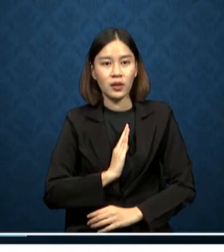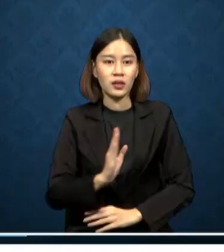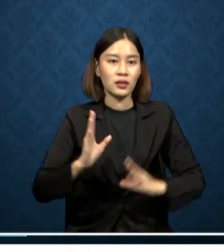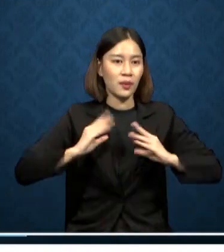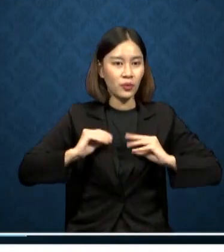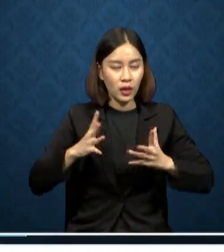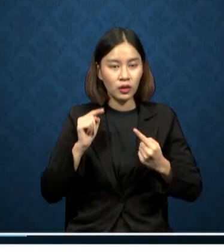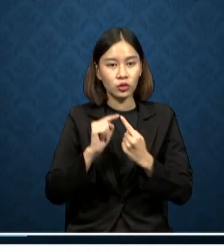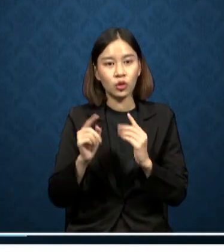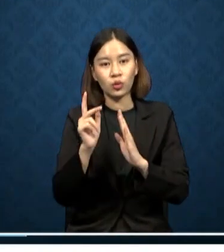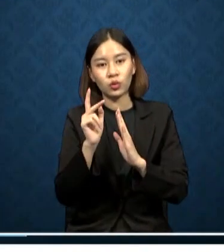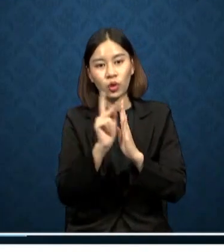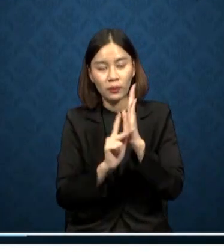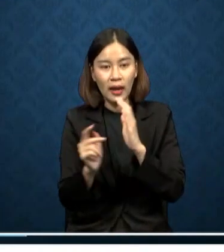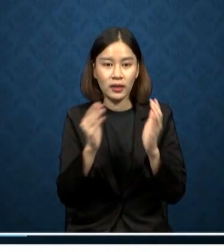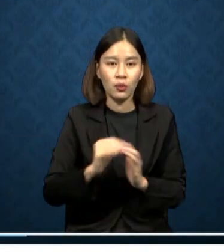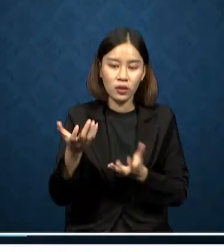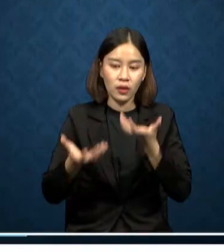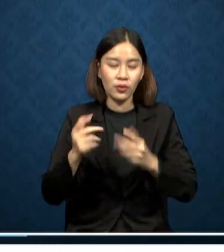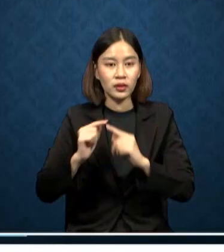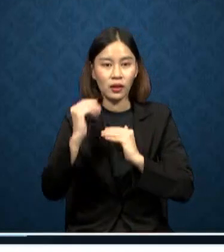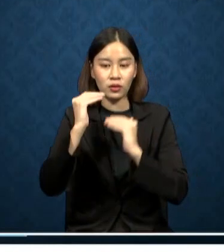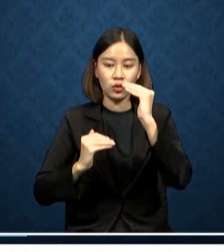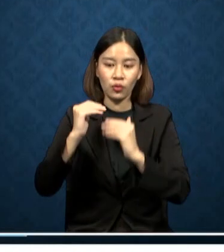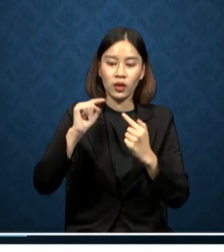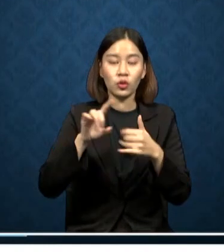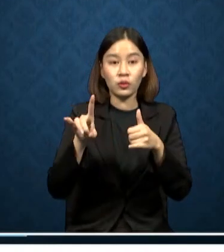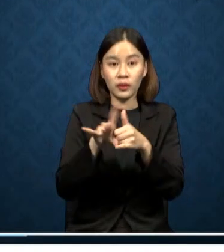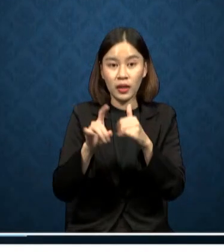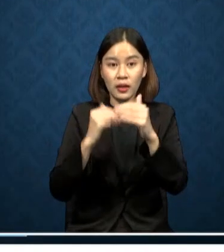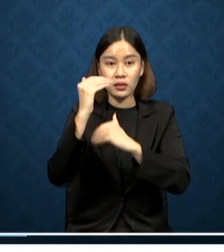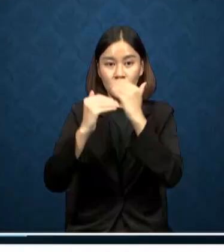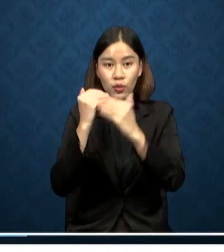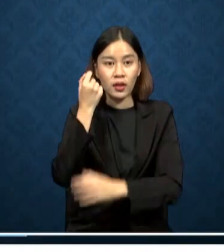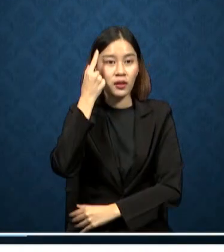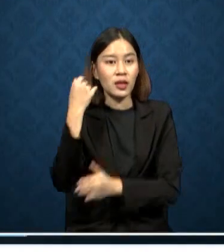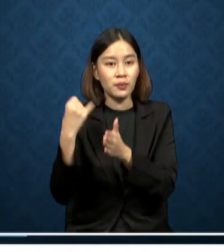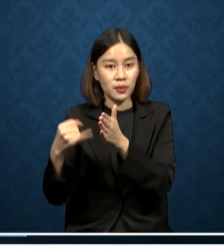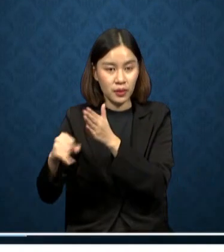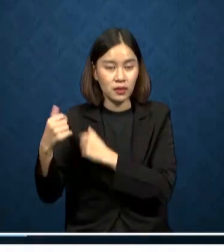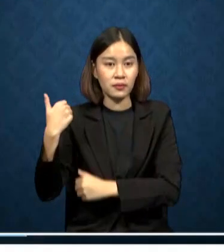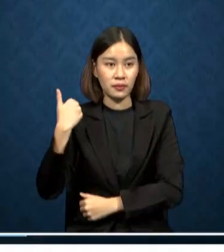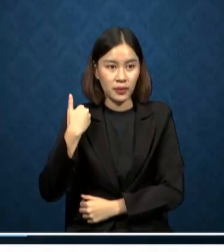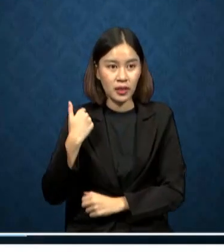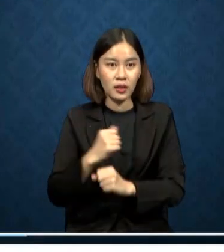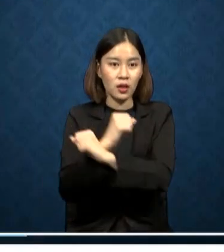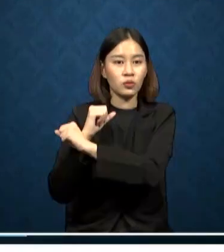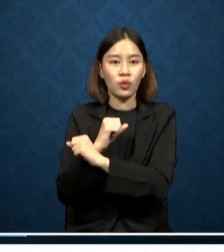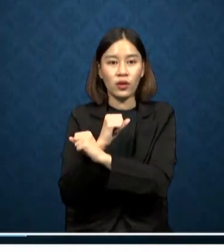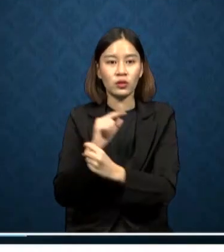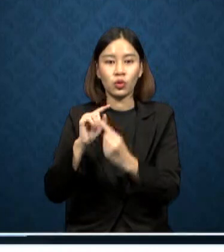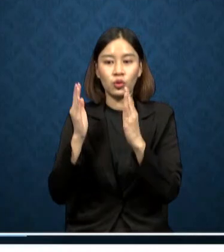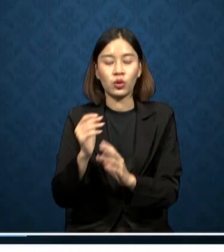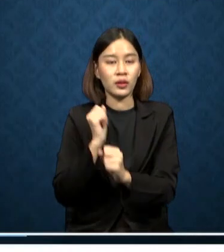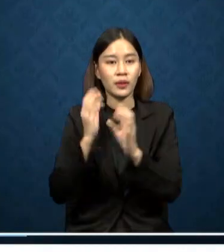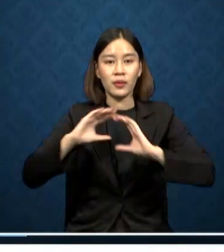กระบวการยดิธรรมความเหือมล่ำในกพัฒนาวกณภาพชีวิตการสร้างคววใจผิด และต่ต้านกายบติการของเจ้า